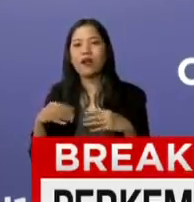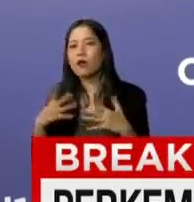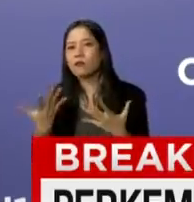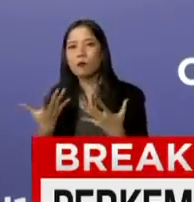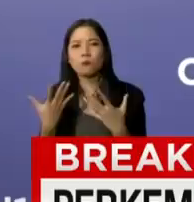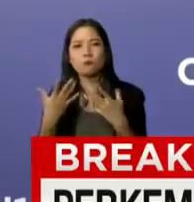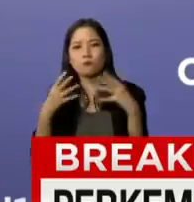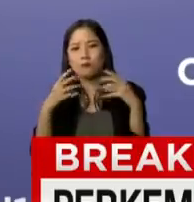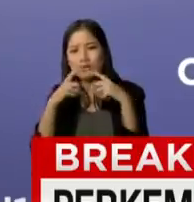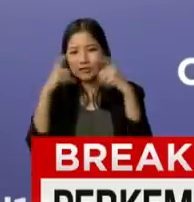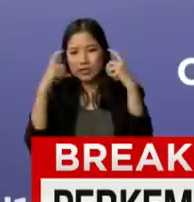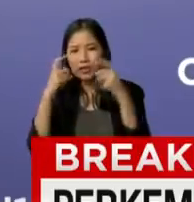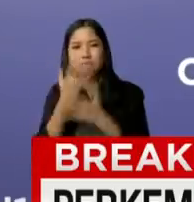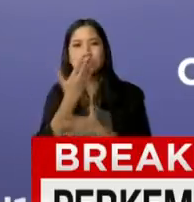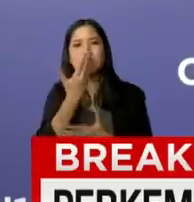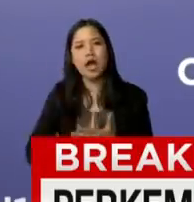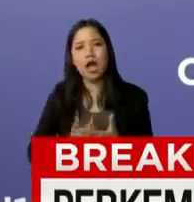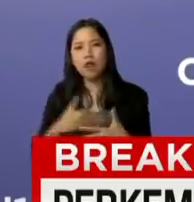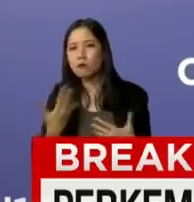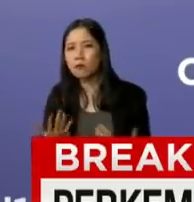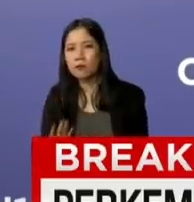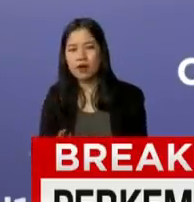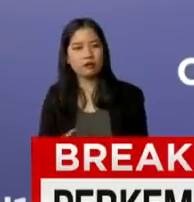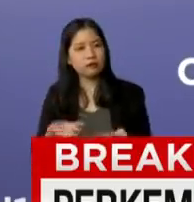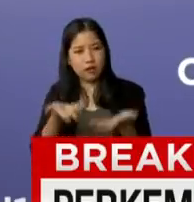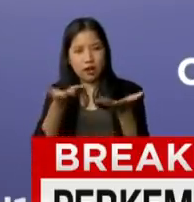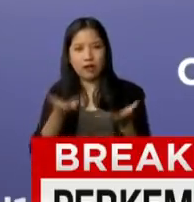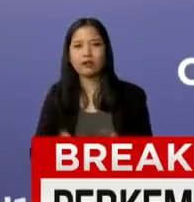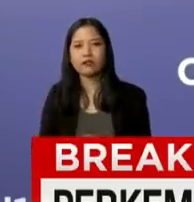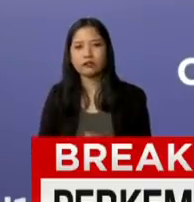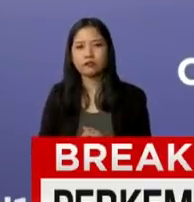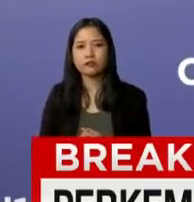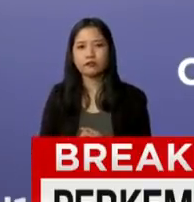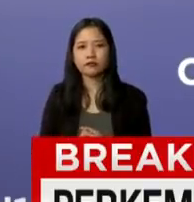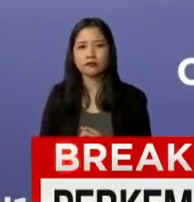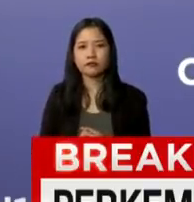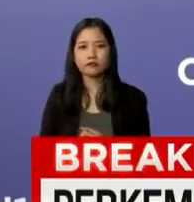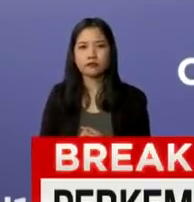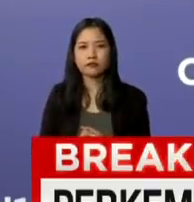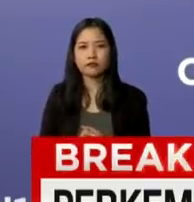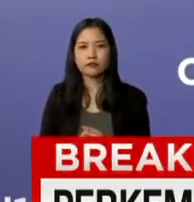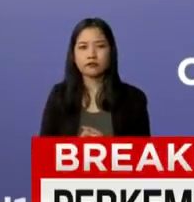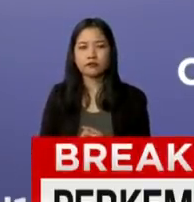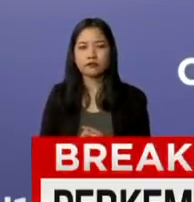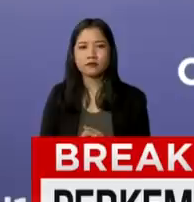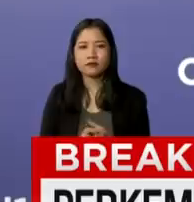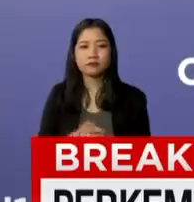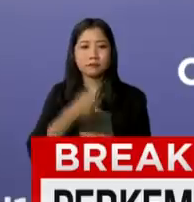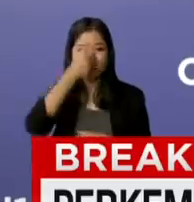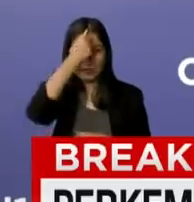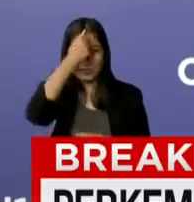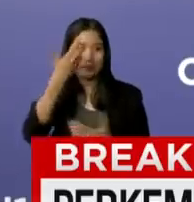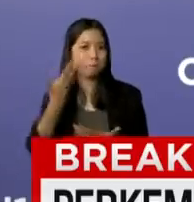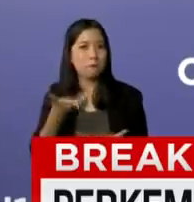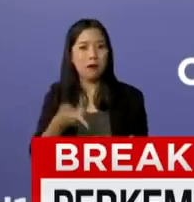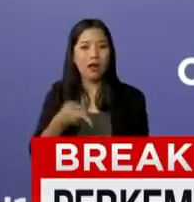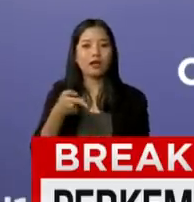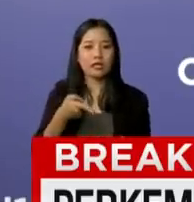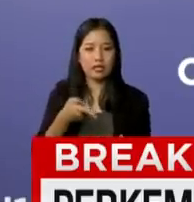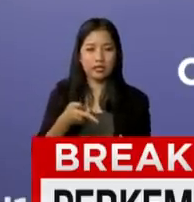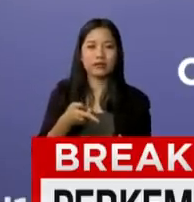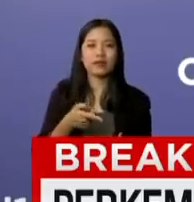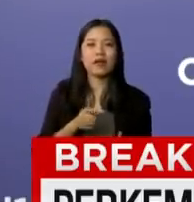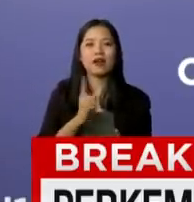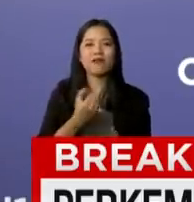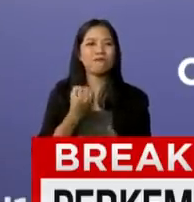bedah atau masker yang dipakai medis silakan pada prinsipnya ini yang menjadi beberapa